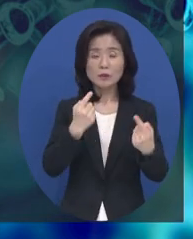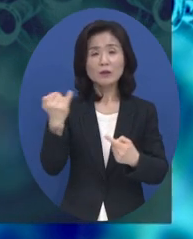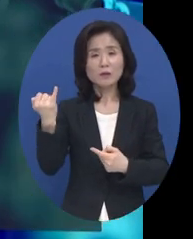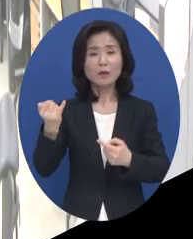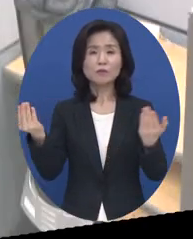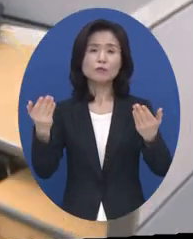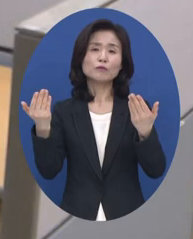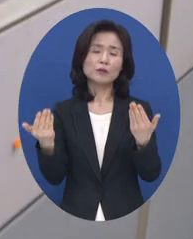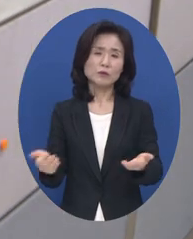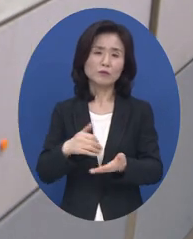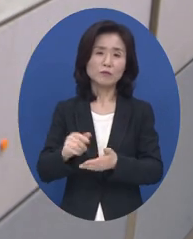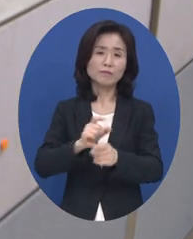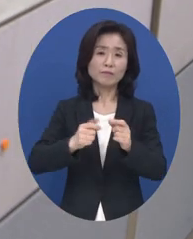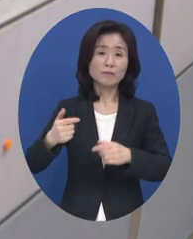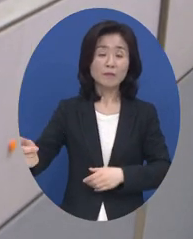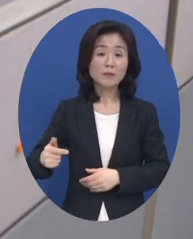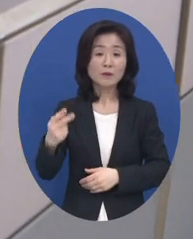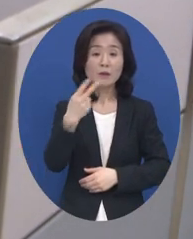많은 상황.